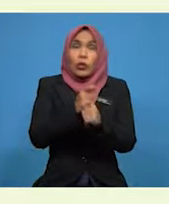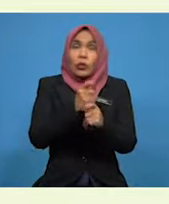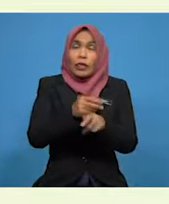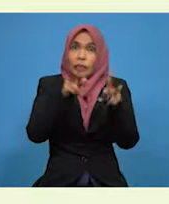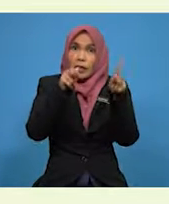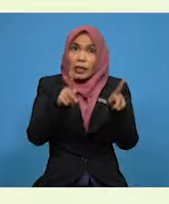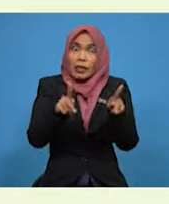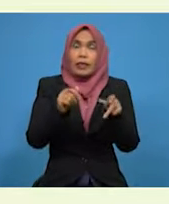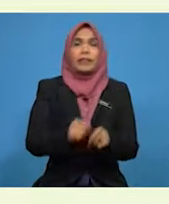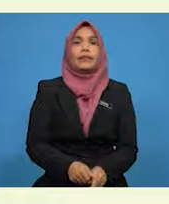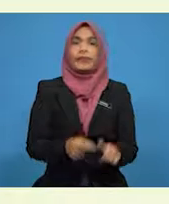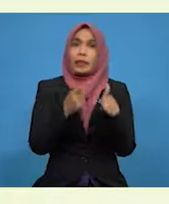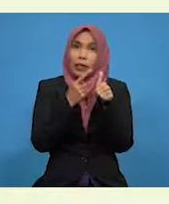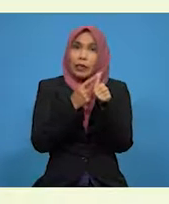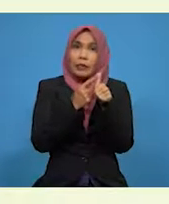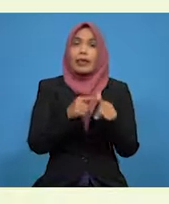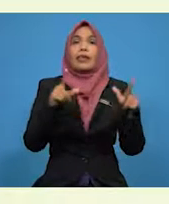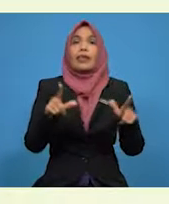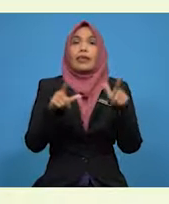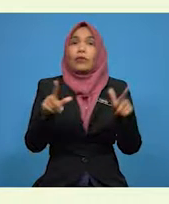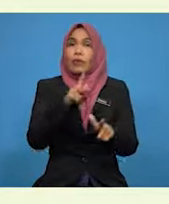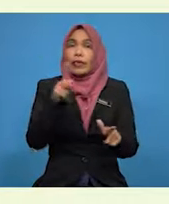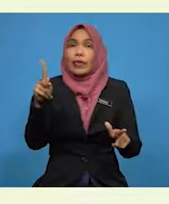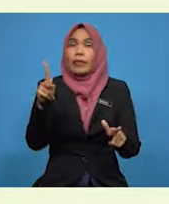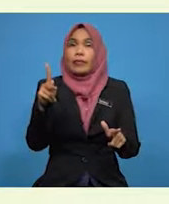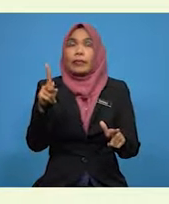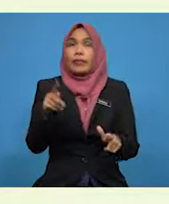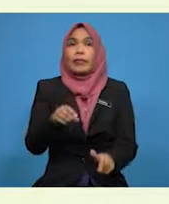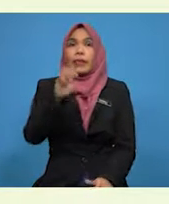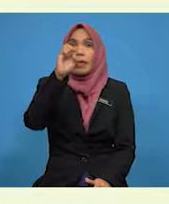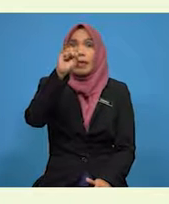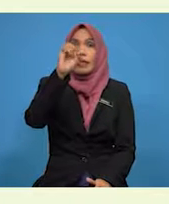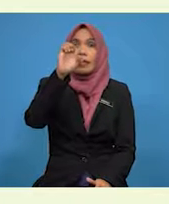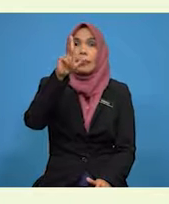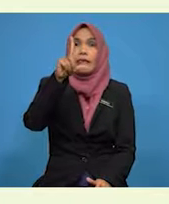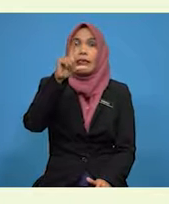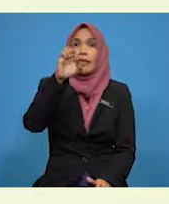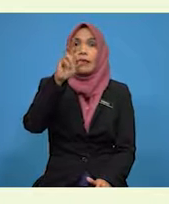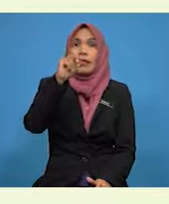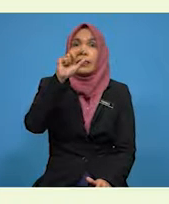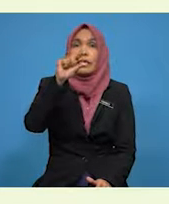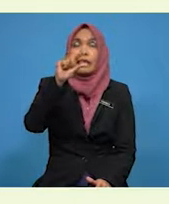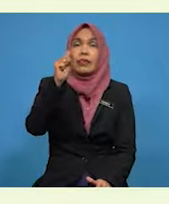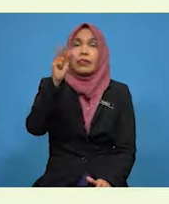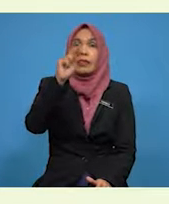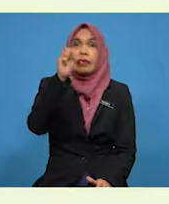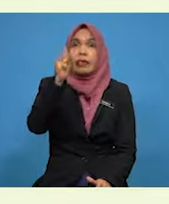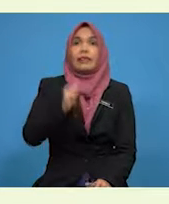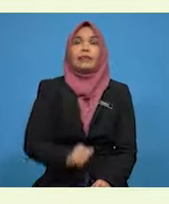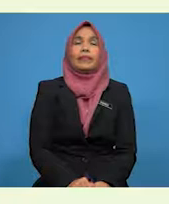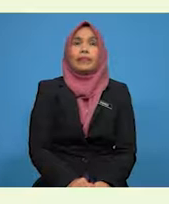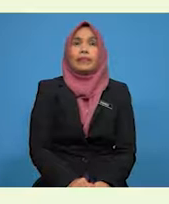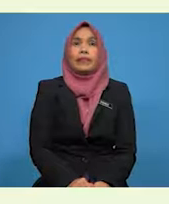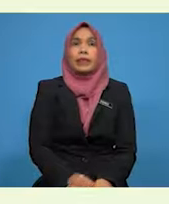pertama, melakukan penyelenggaraan peralatan reban poteri mengeluarkan sarap tebal dari reban